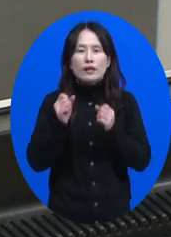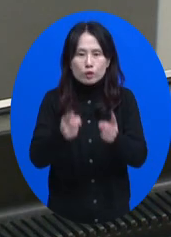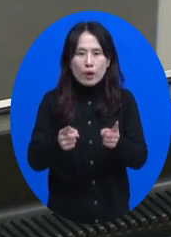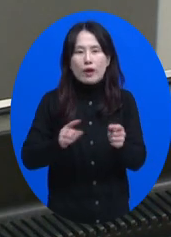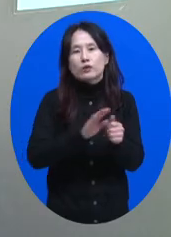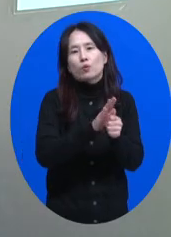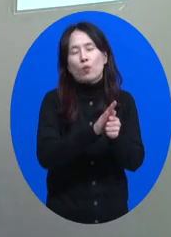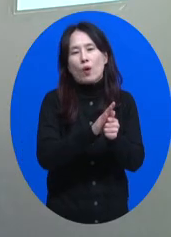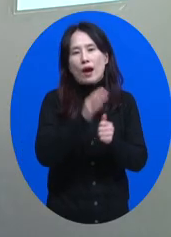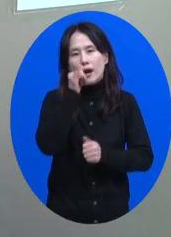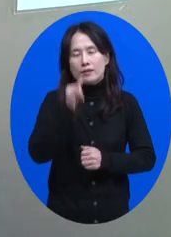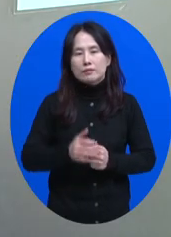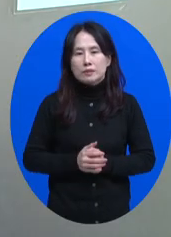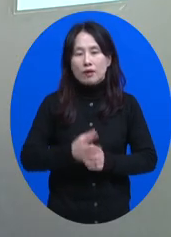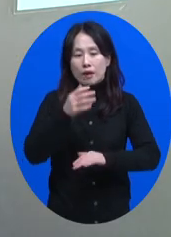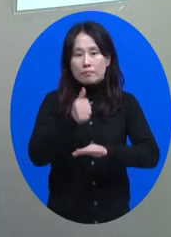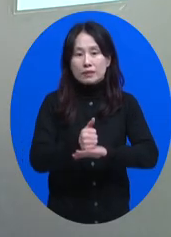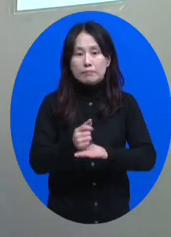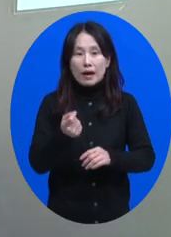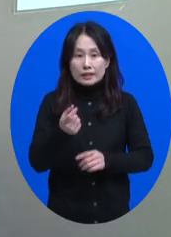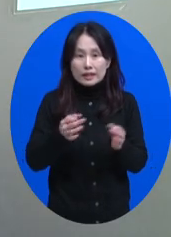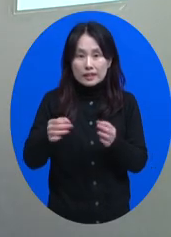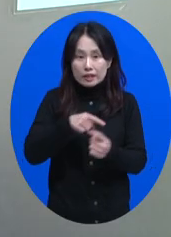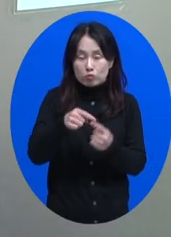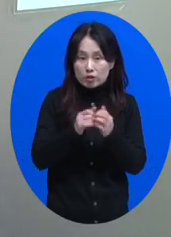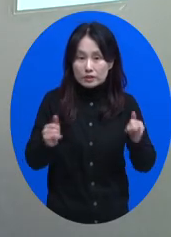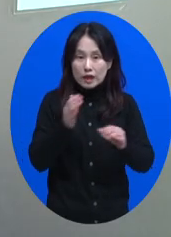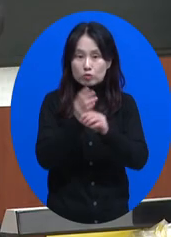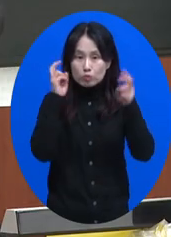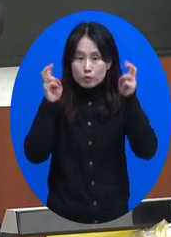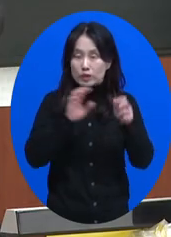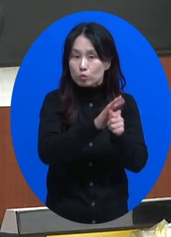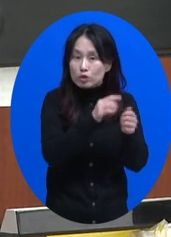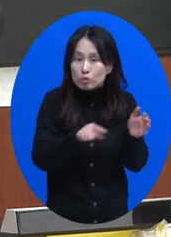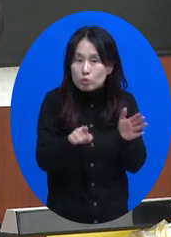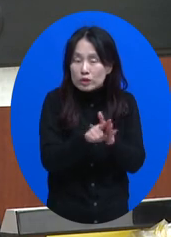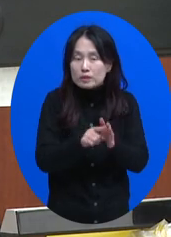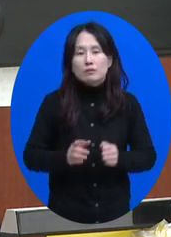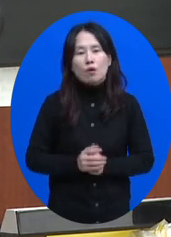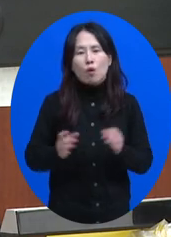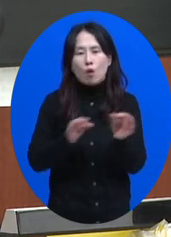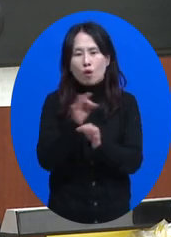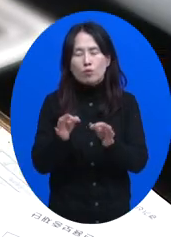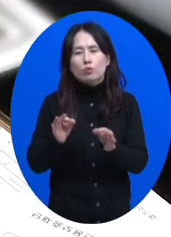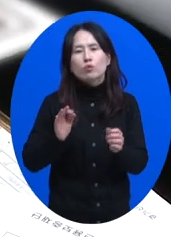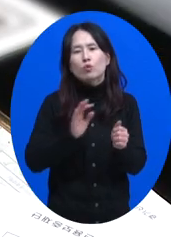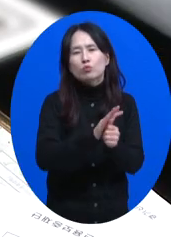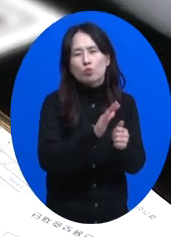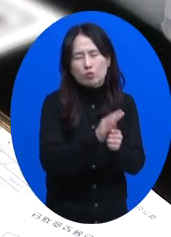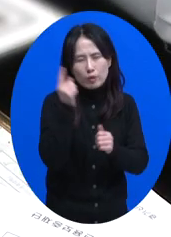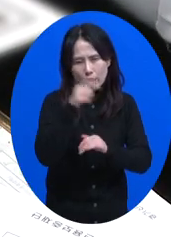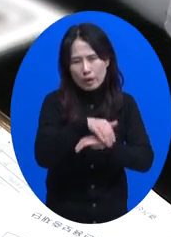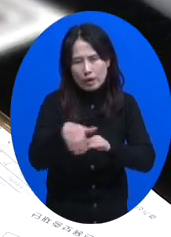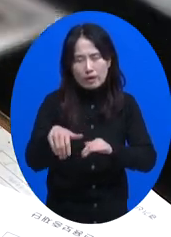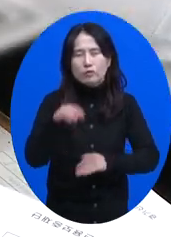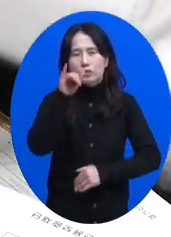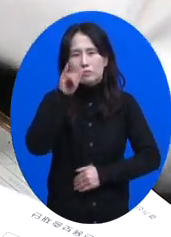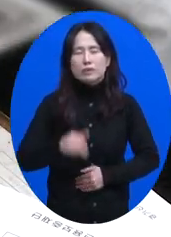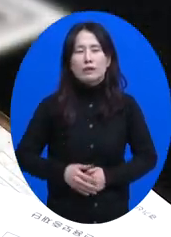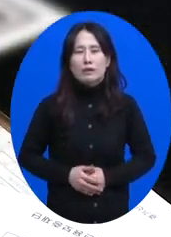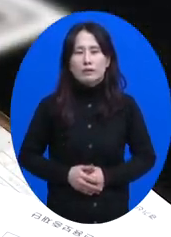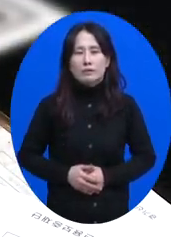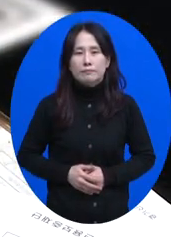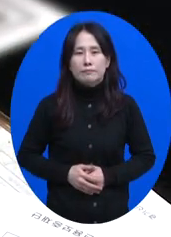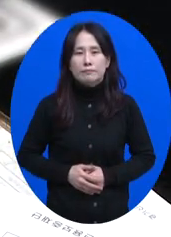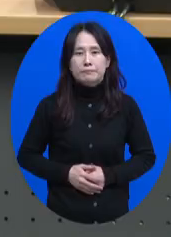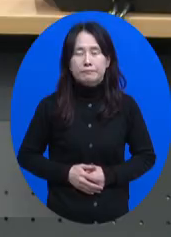보장합니다. 마지막 소상공인과 중소기업 지원을 위해 정책금융수혈과 추신불능채권 관리 종결도 적극 추진할